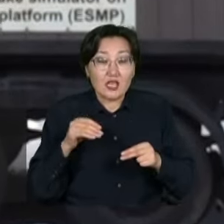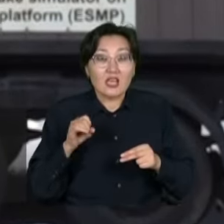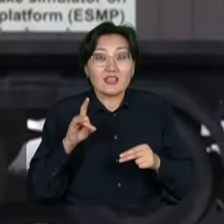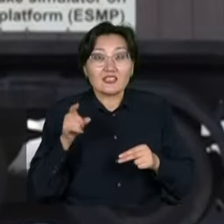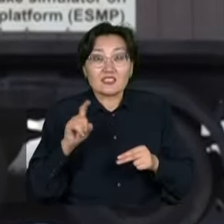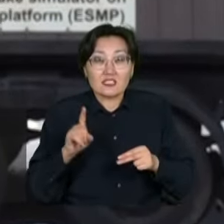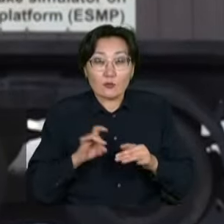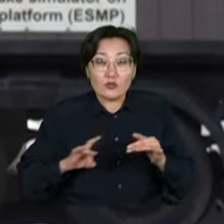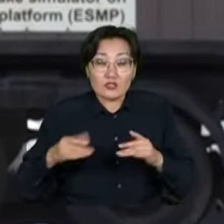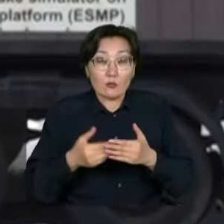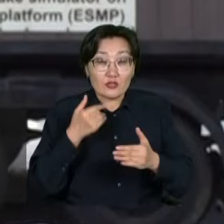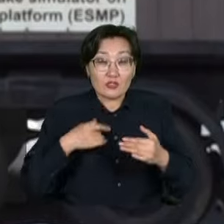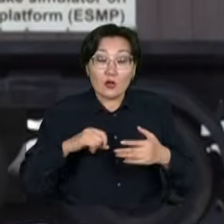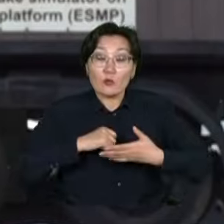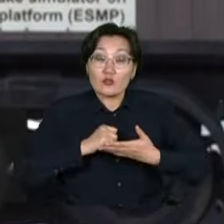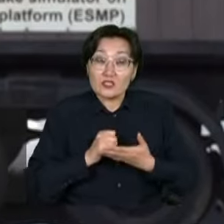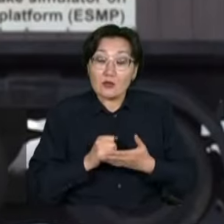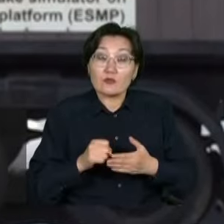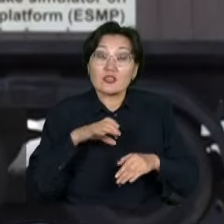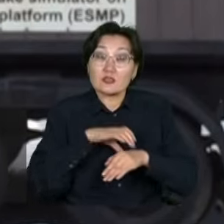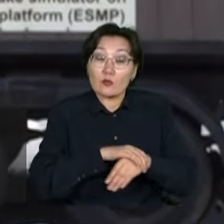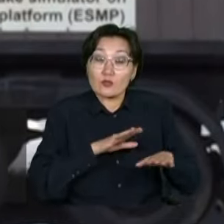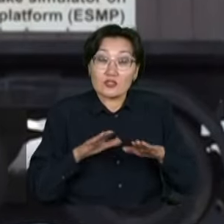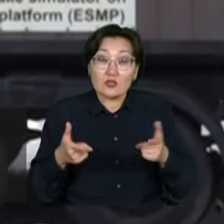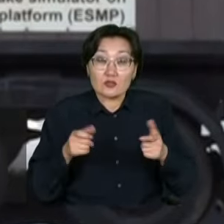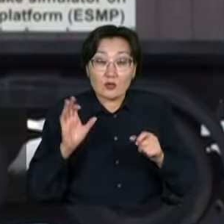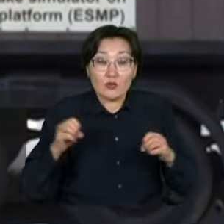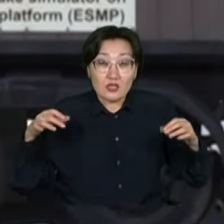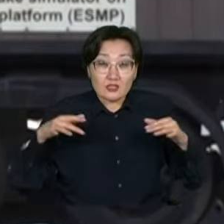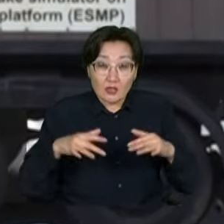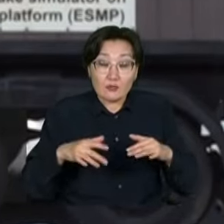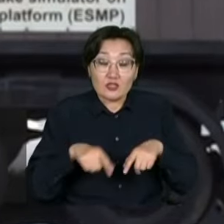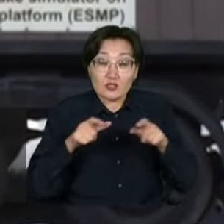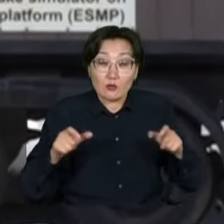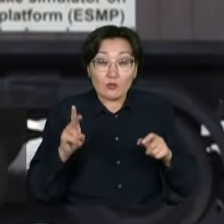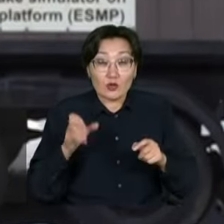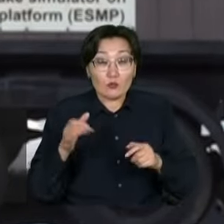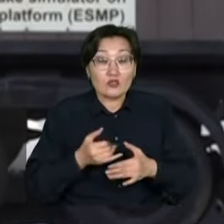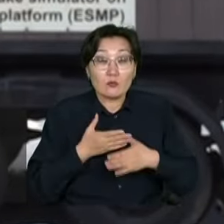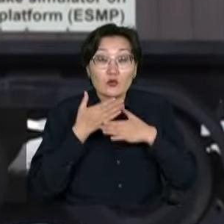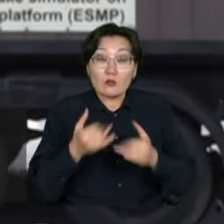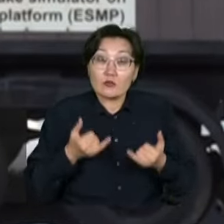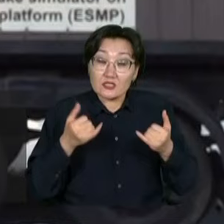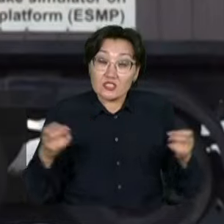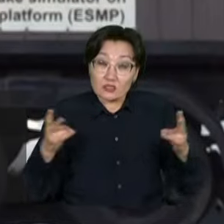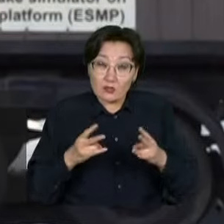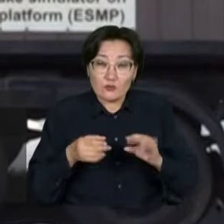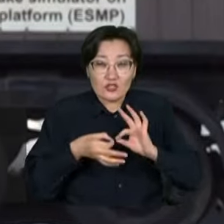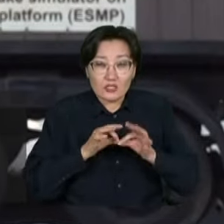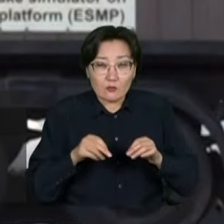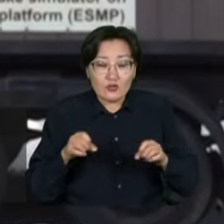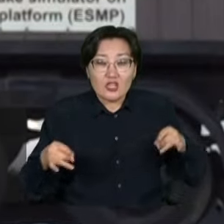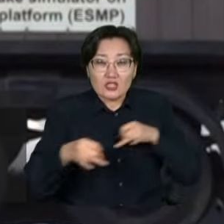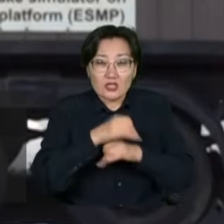Иргизского района. Ранее мы утвердили определенные места, где будем собирать людей. Как будем оказывать помощь? Необходимо тщательно